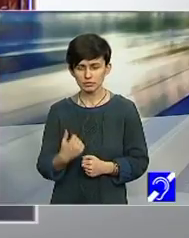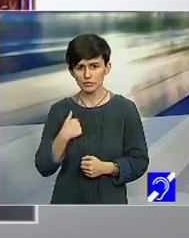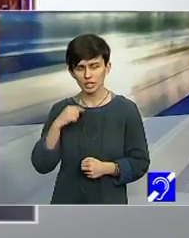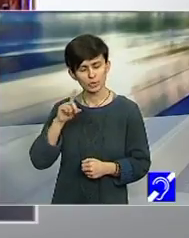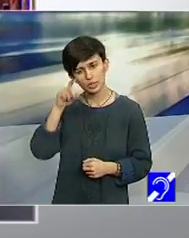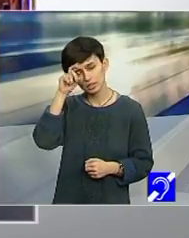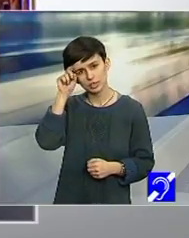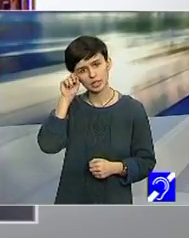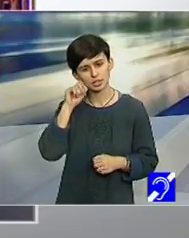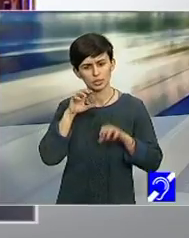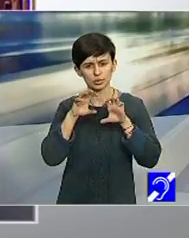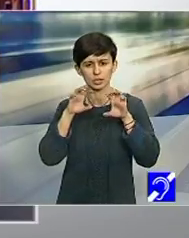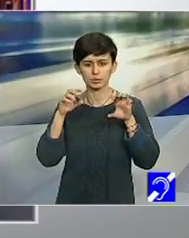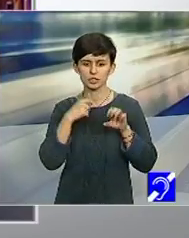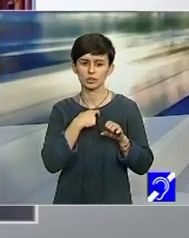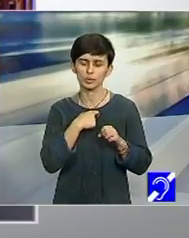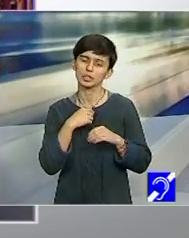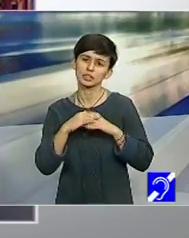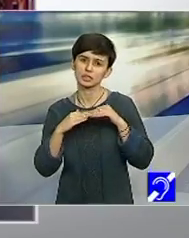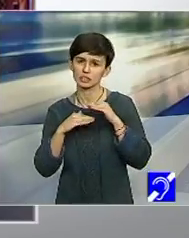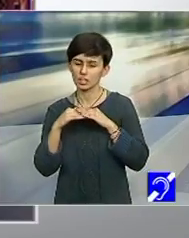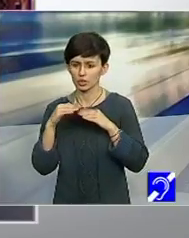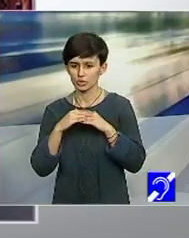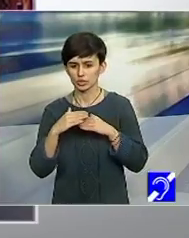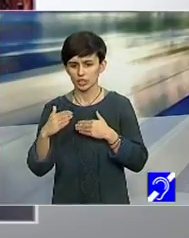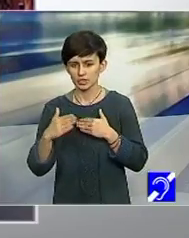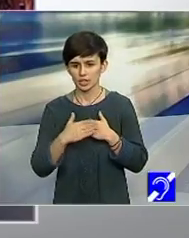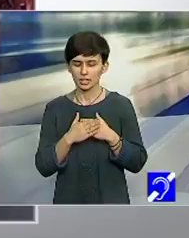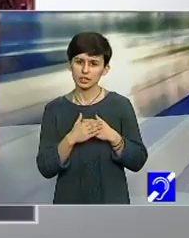că un muzeu se poate construi în jurul unor obiecte